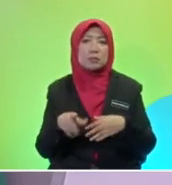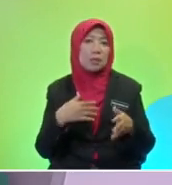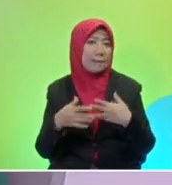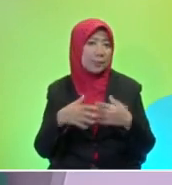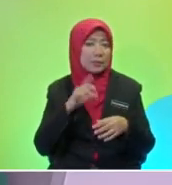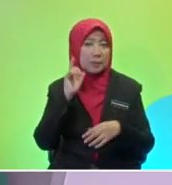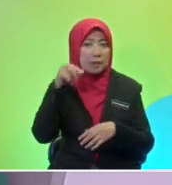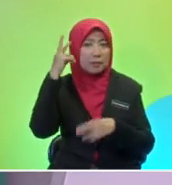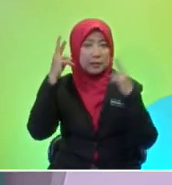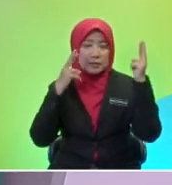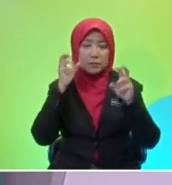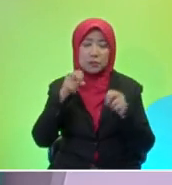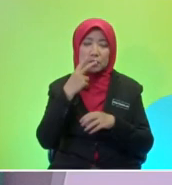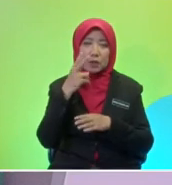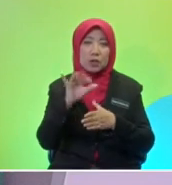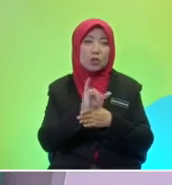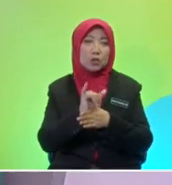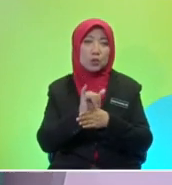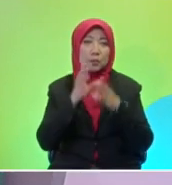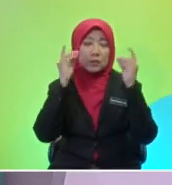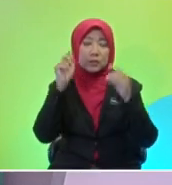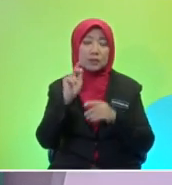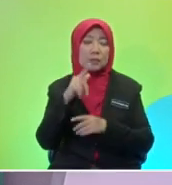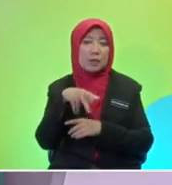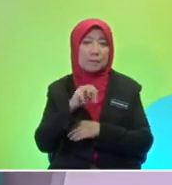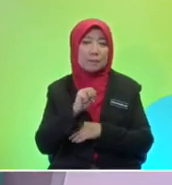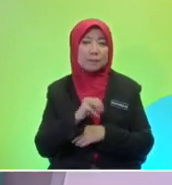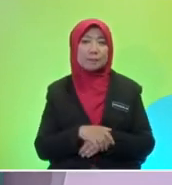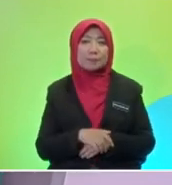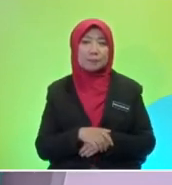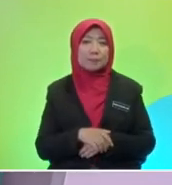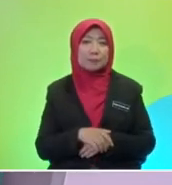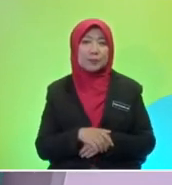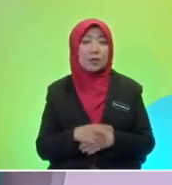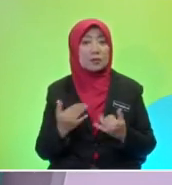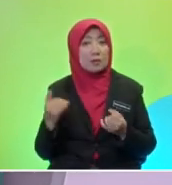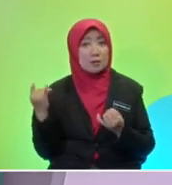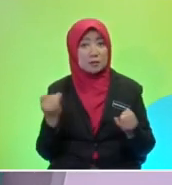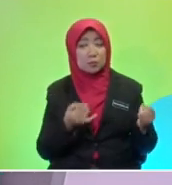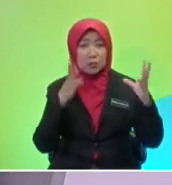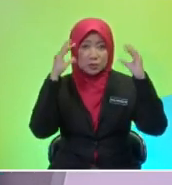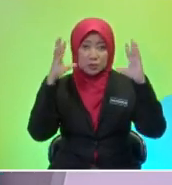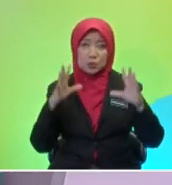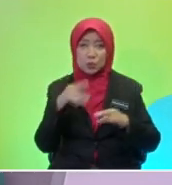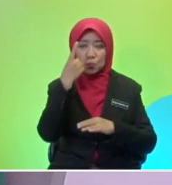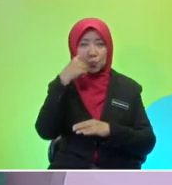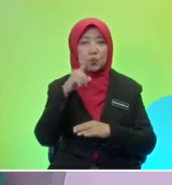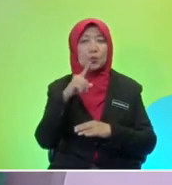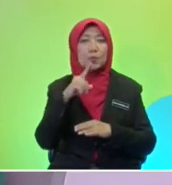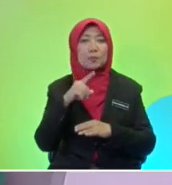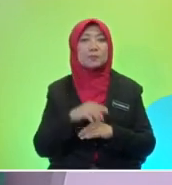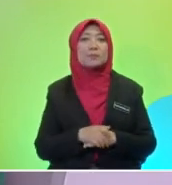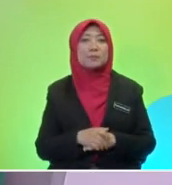juga menonton kami di saluran YouTube kami di detik ini akan masuk Saya menjemput Cikgu Asman untuk